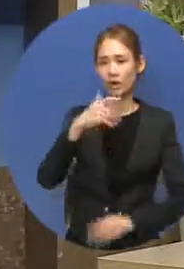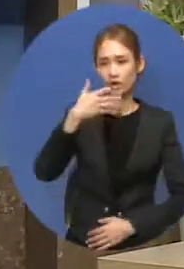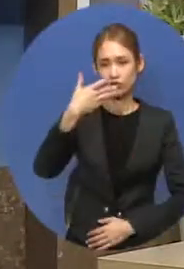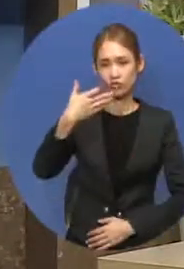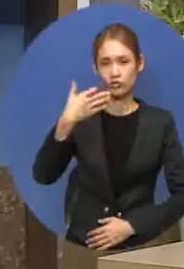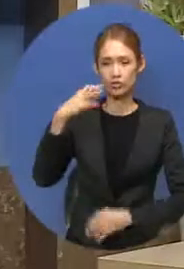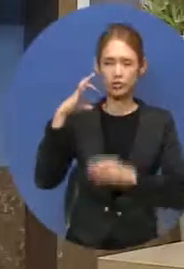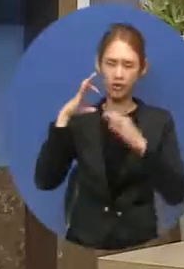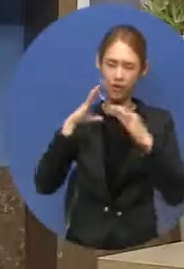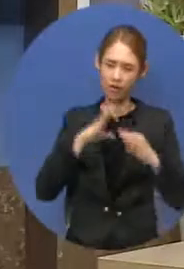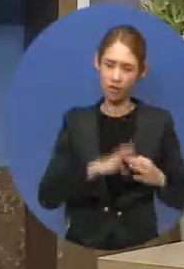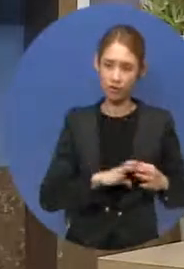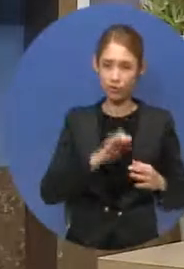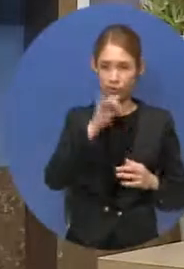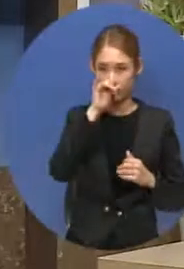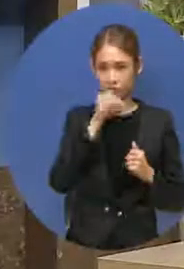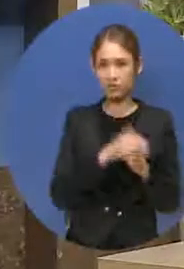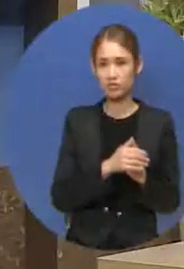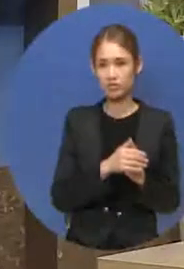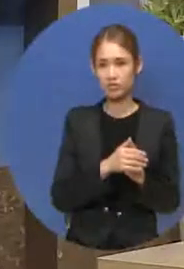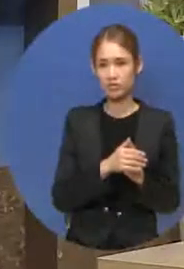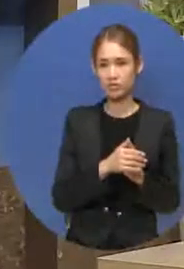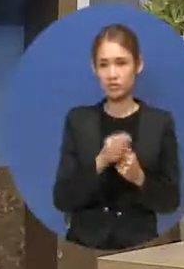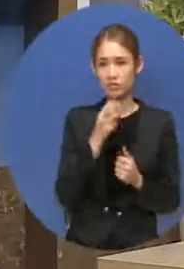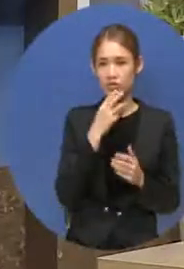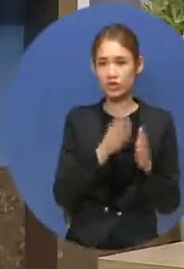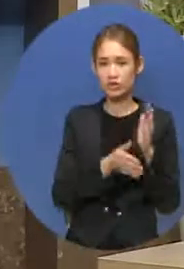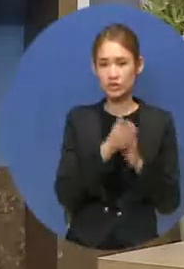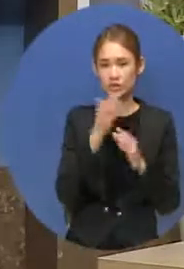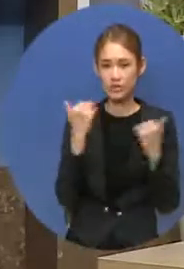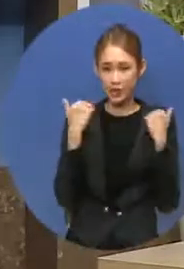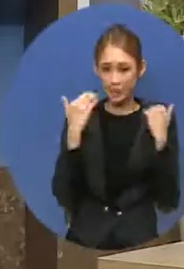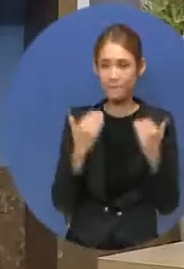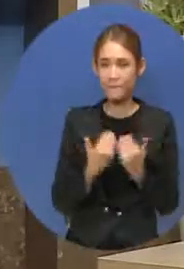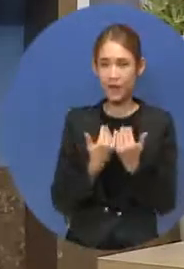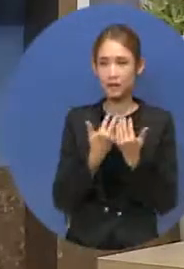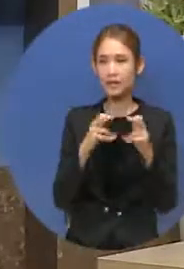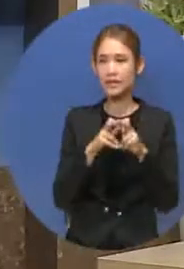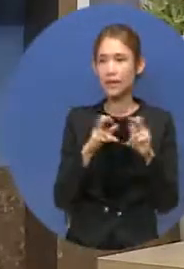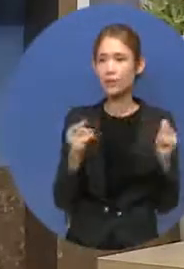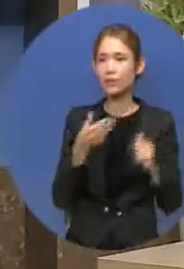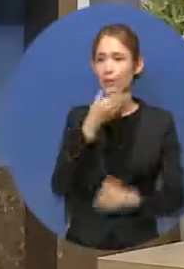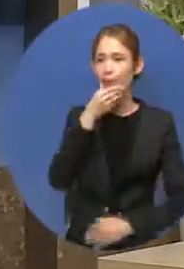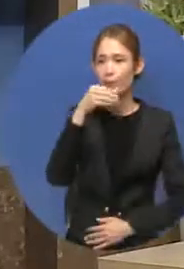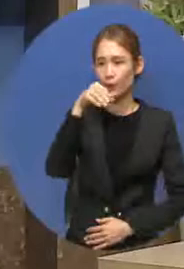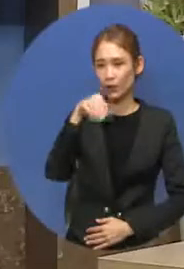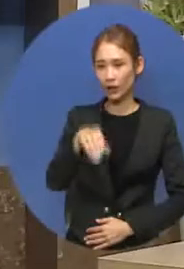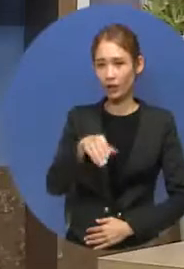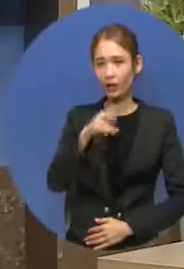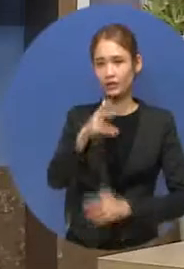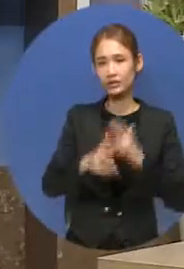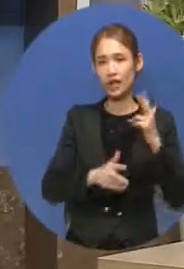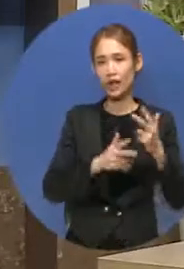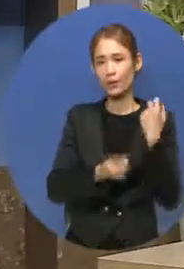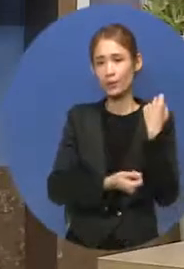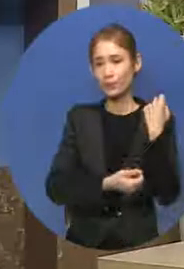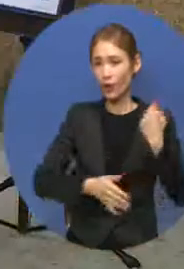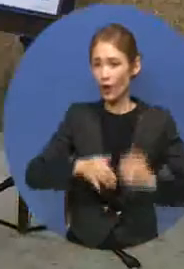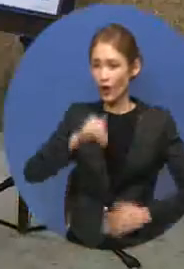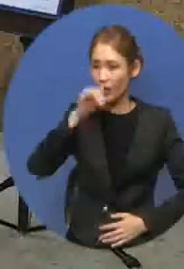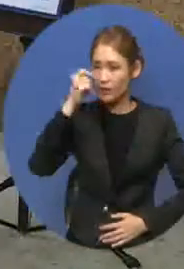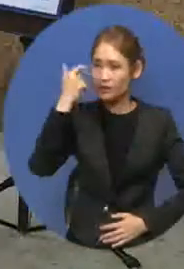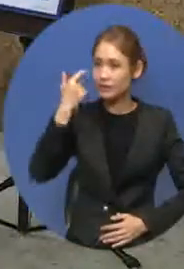있는데 그렇다면 이 서울시립발달장애인복지관에서 진행하고 있는 사업에는 혹시 영향이 따로